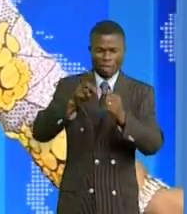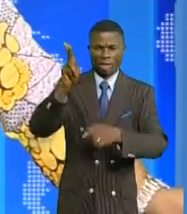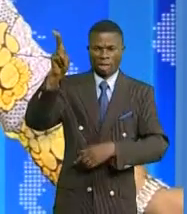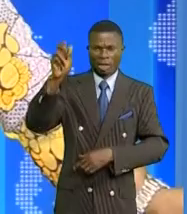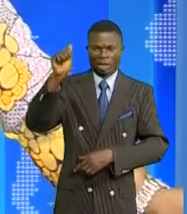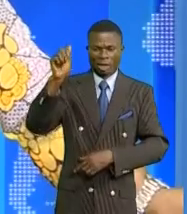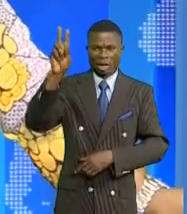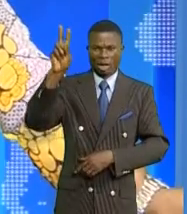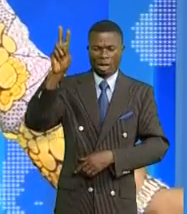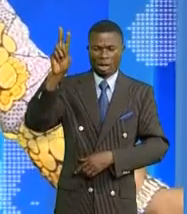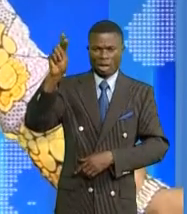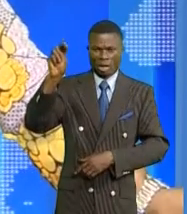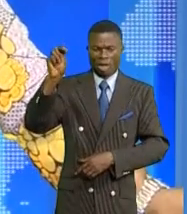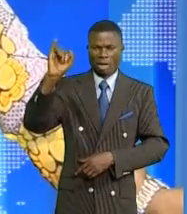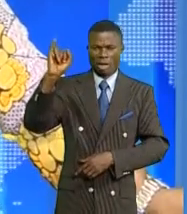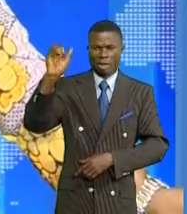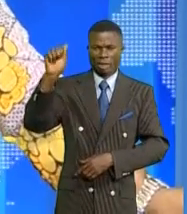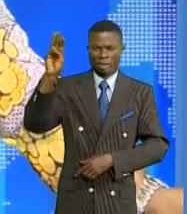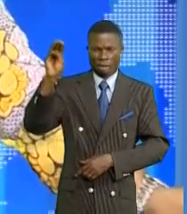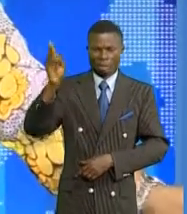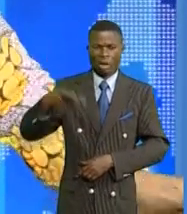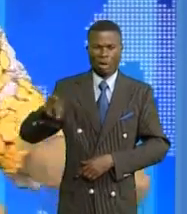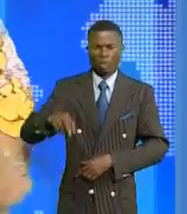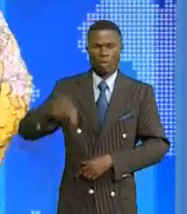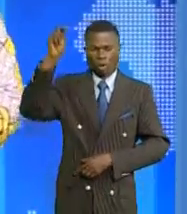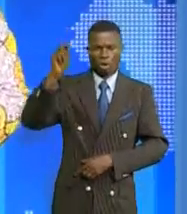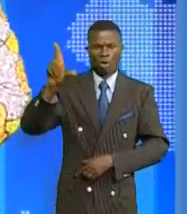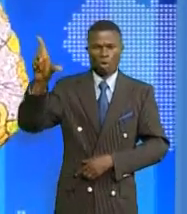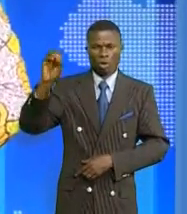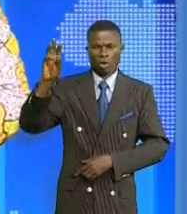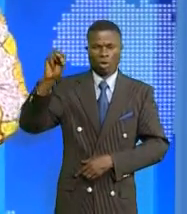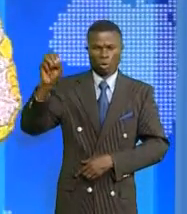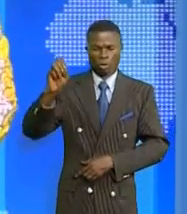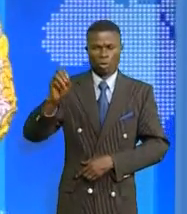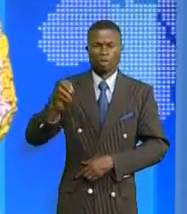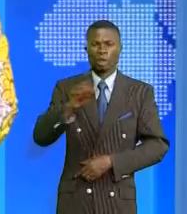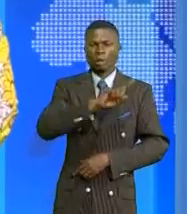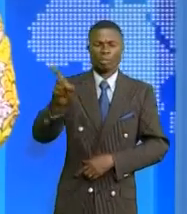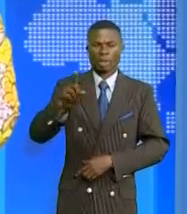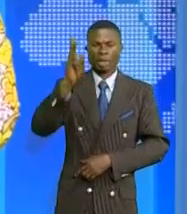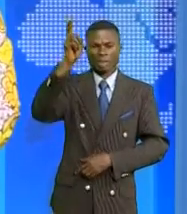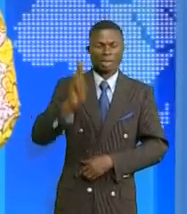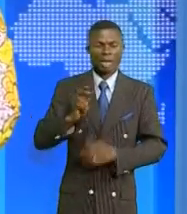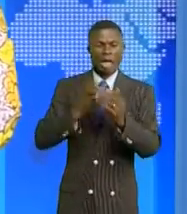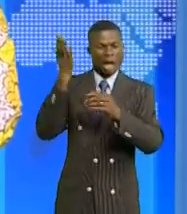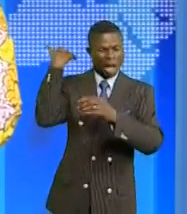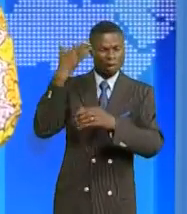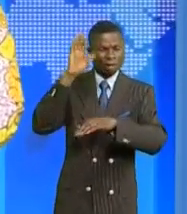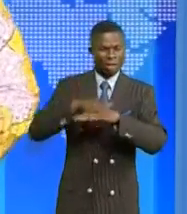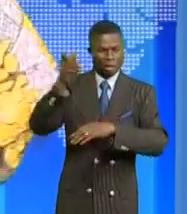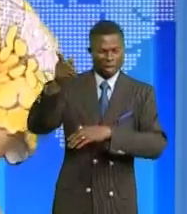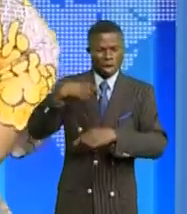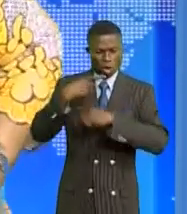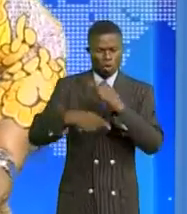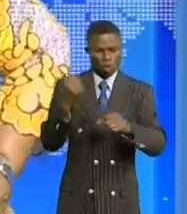dans la province du Olomami. Ces bandits qui s'ajoutent à 1200 autres sur place, ils sont déjà sur